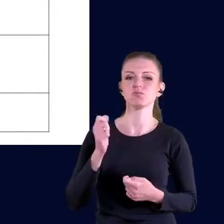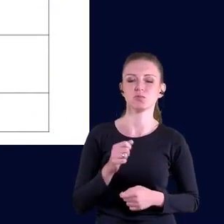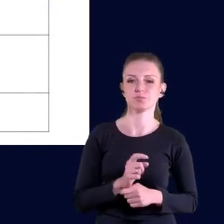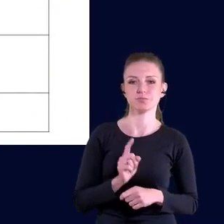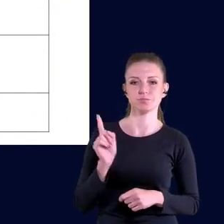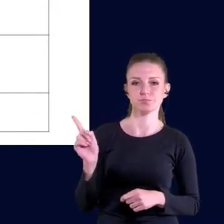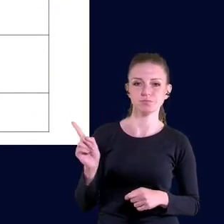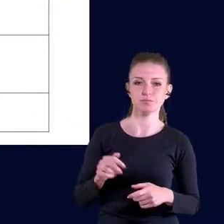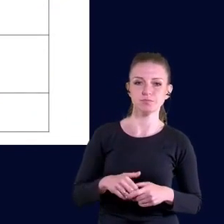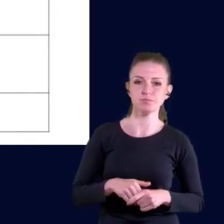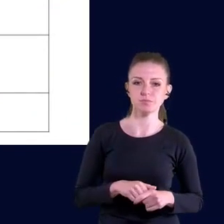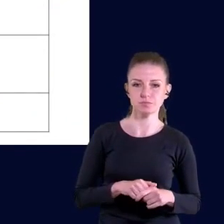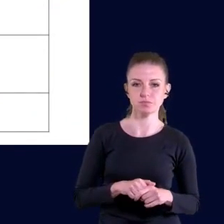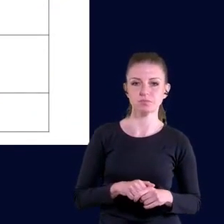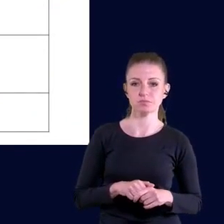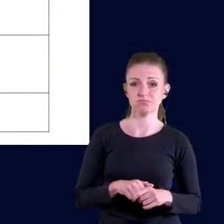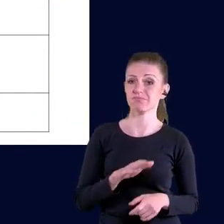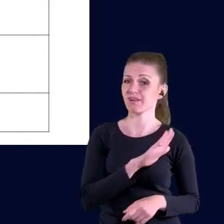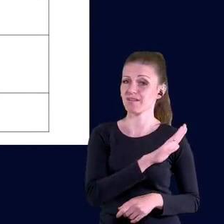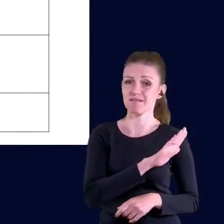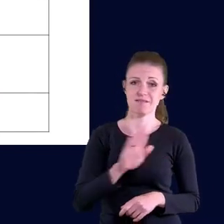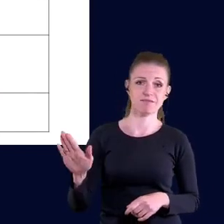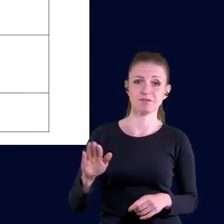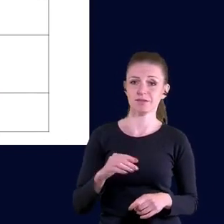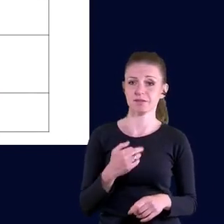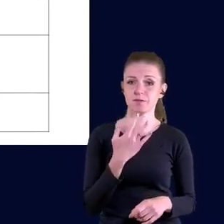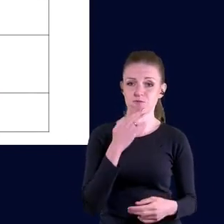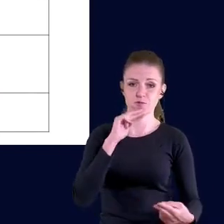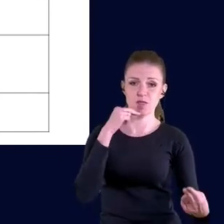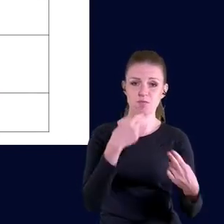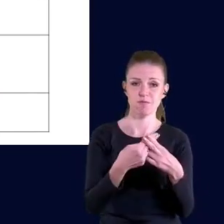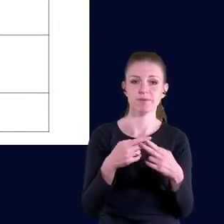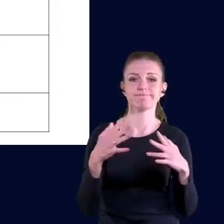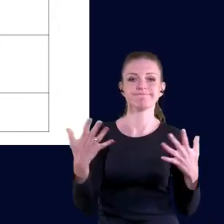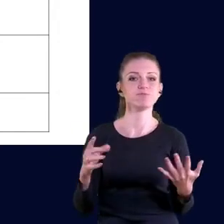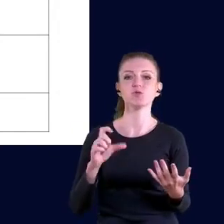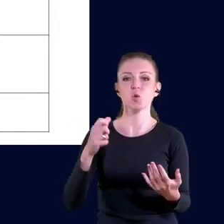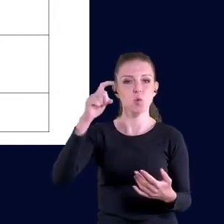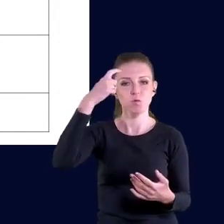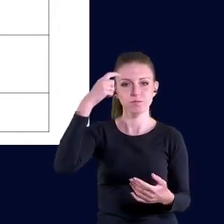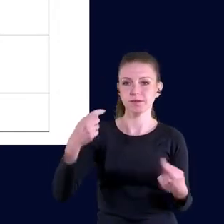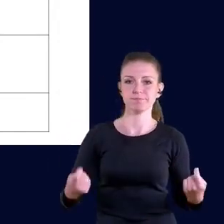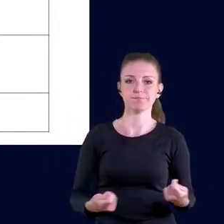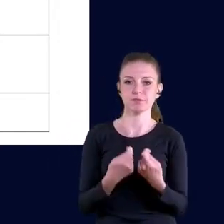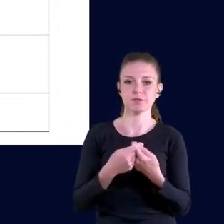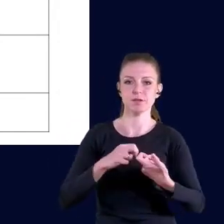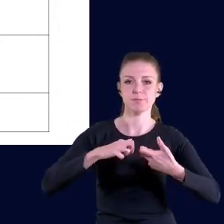wszyscy zgodnie Odpowiedzieli że brak wpływu